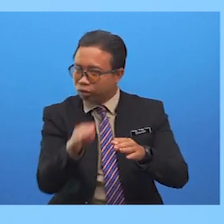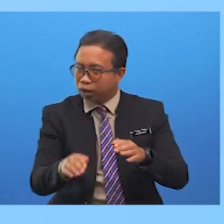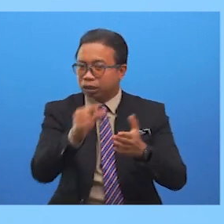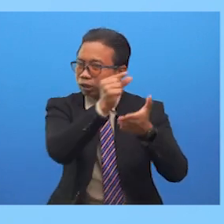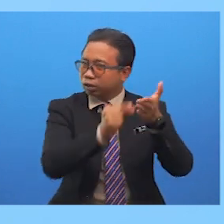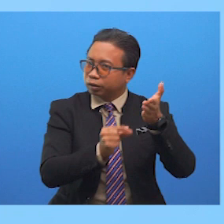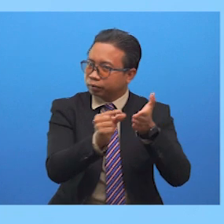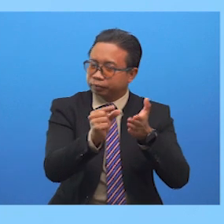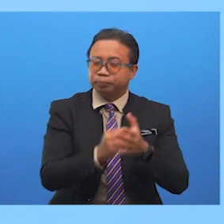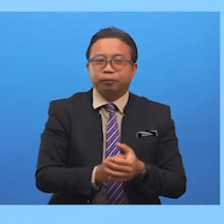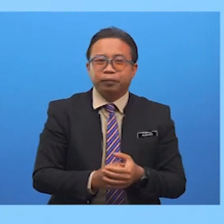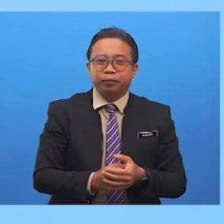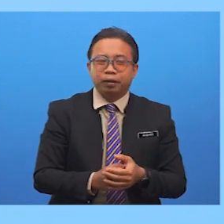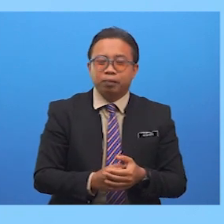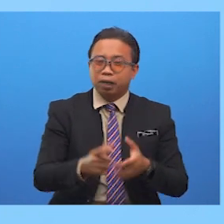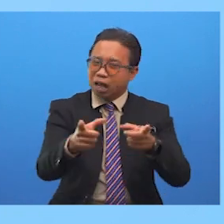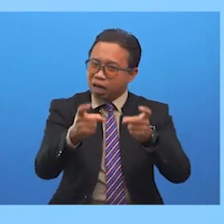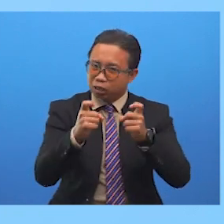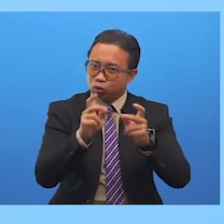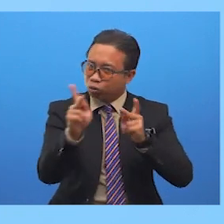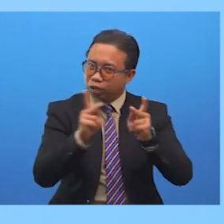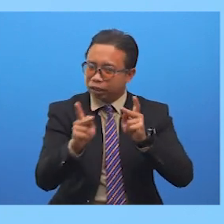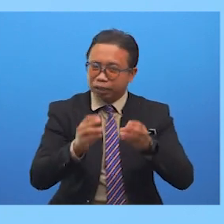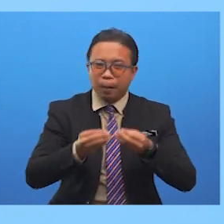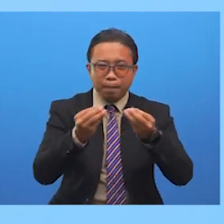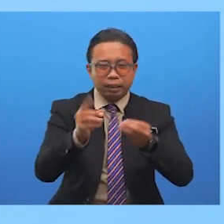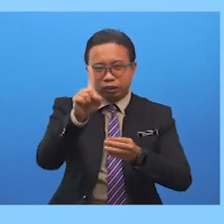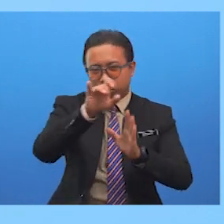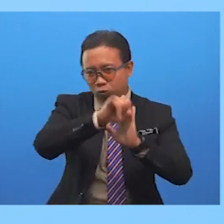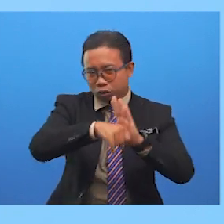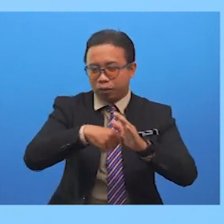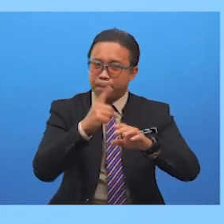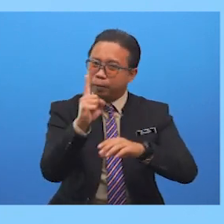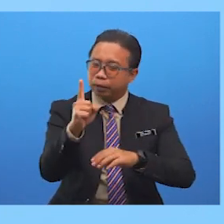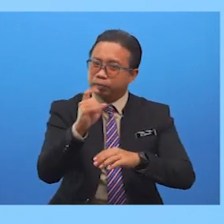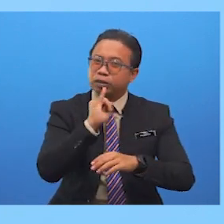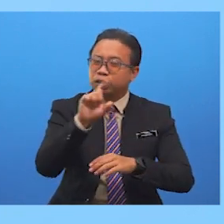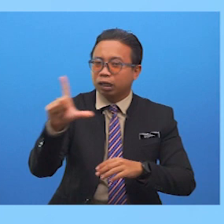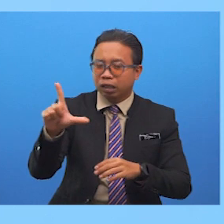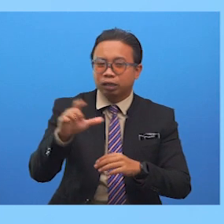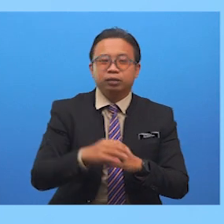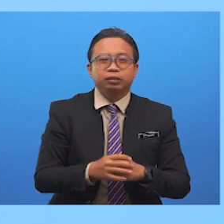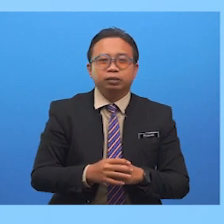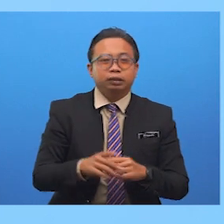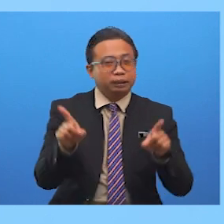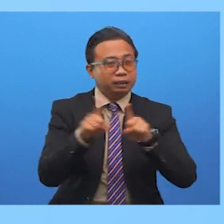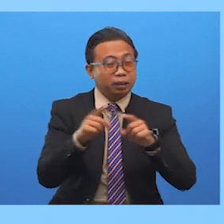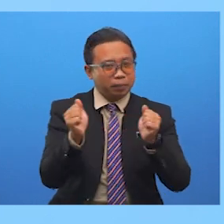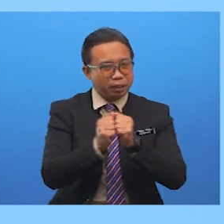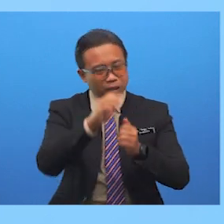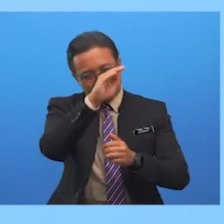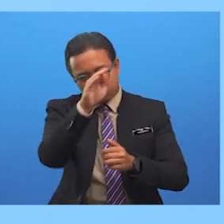graph maka laju kereta bagi sejam pertama adalah bersamaan dengan